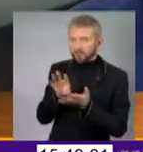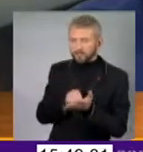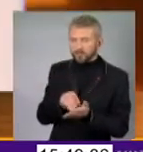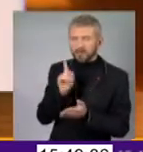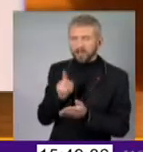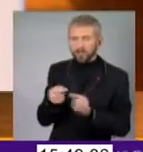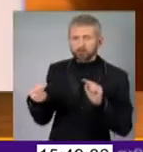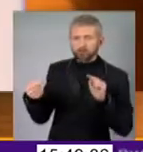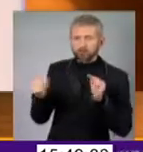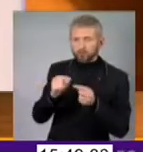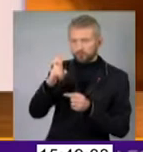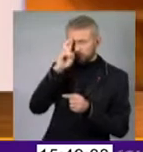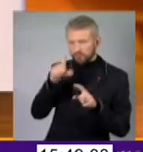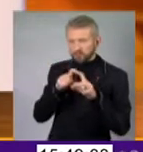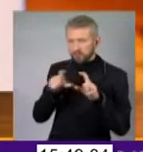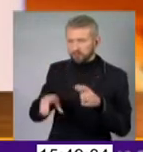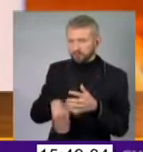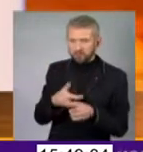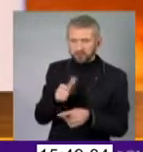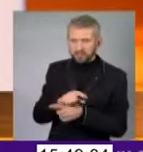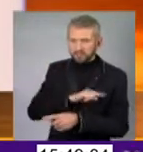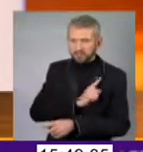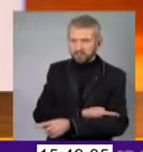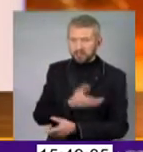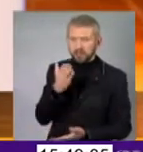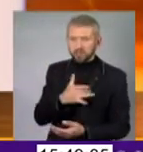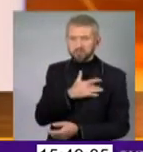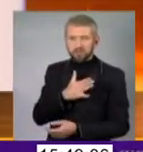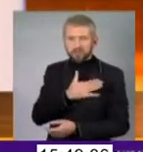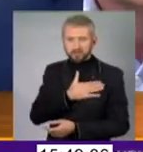однак супротив державних закладів досить великий. Якщо